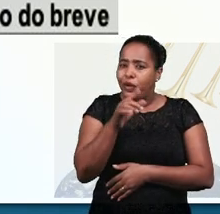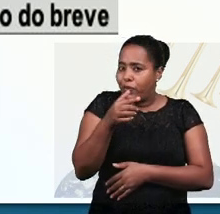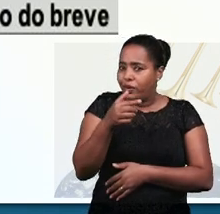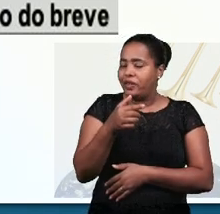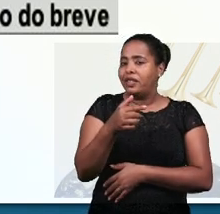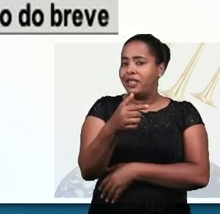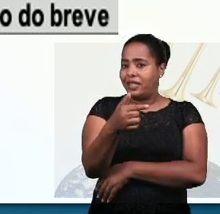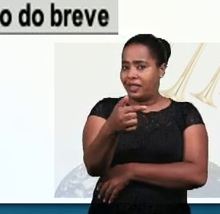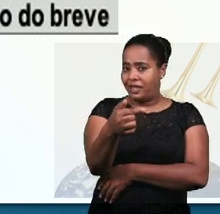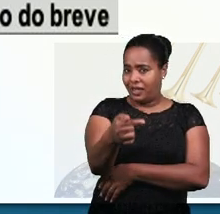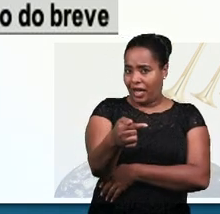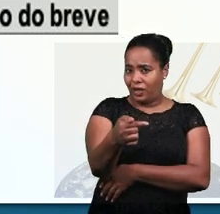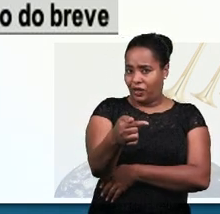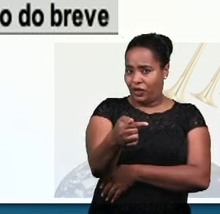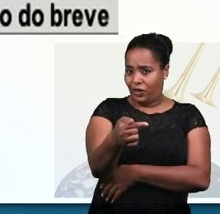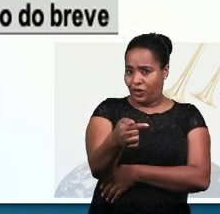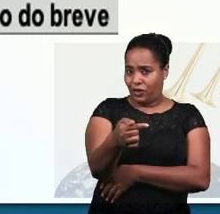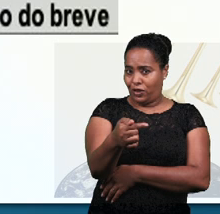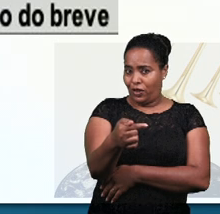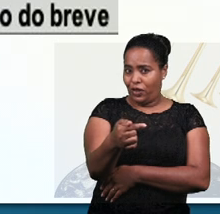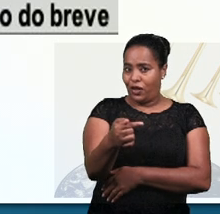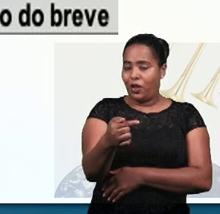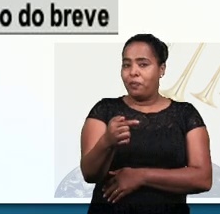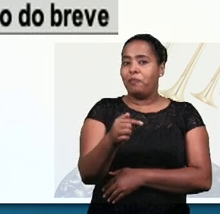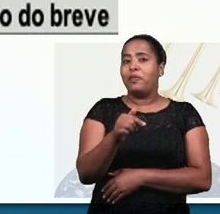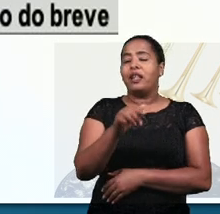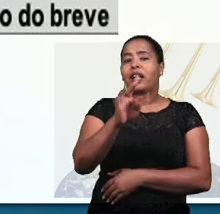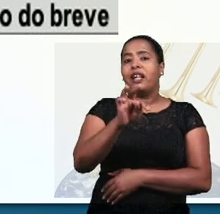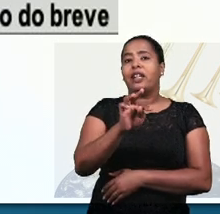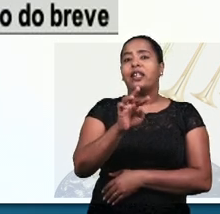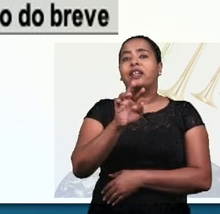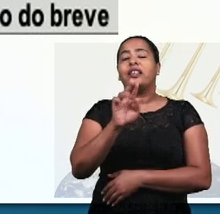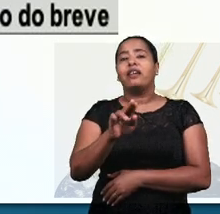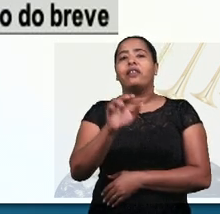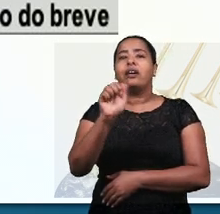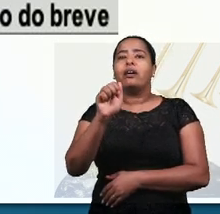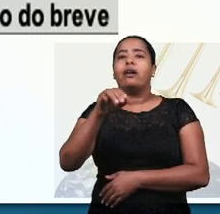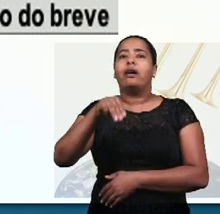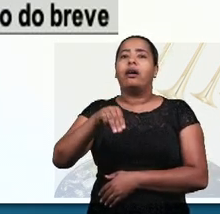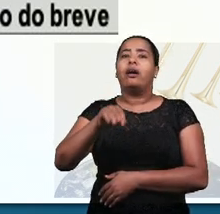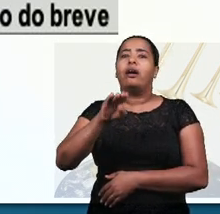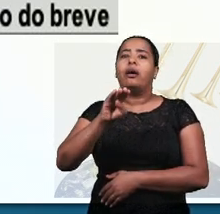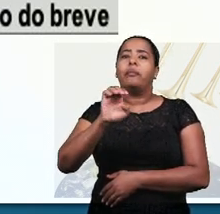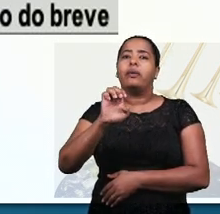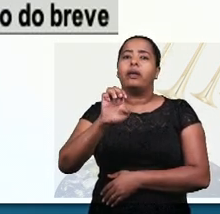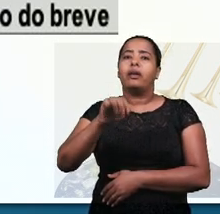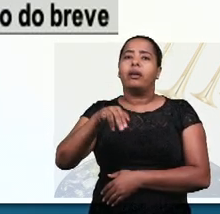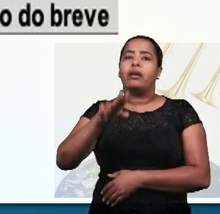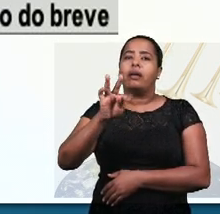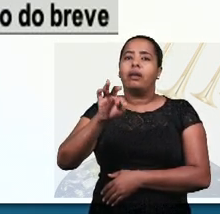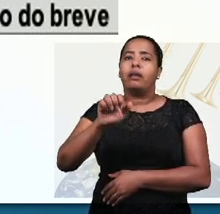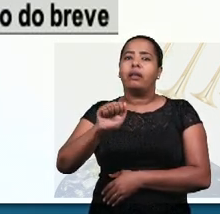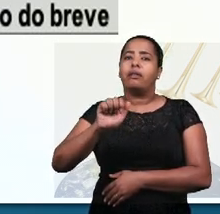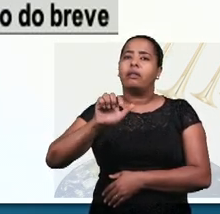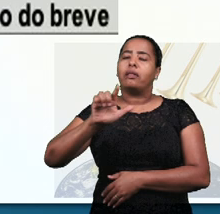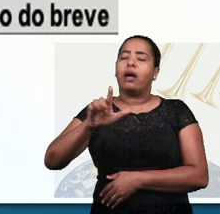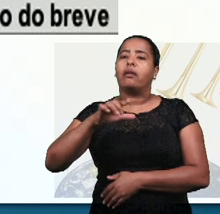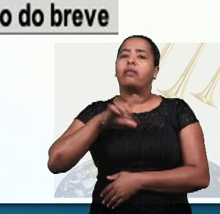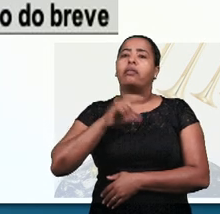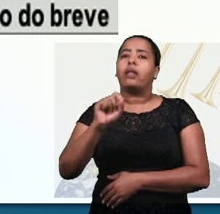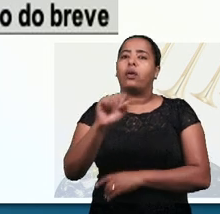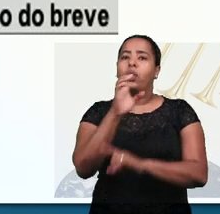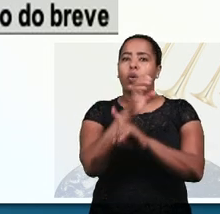par la chaîne TV Ambiental. C'est une chaîne par le satellite. Vous